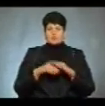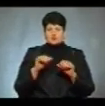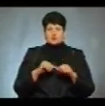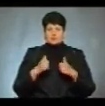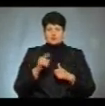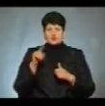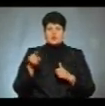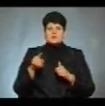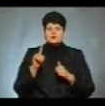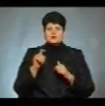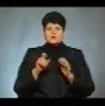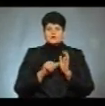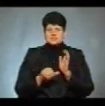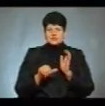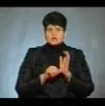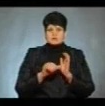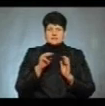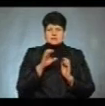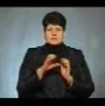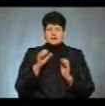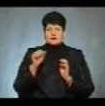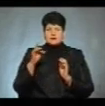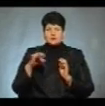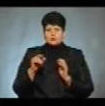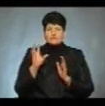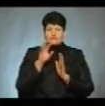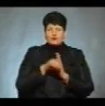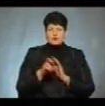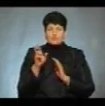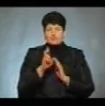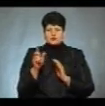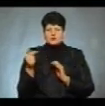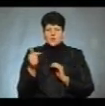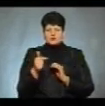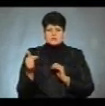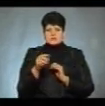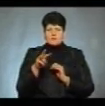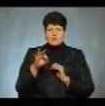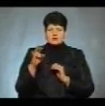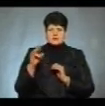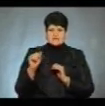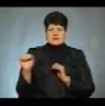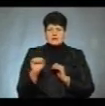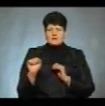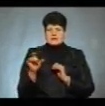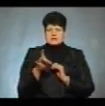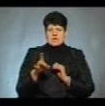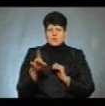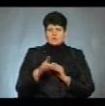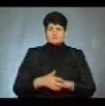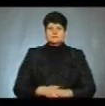номер 166 Степан Андрюк. В округ входять дільниці Бучицького, Гусятинського, Монастириського і Теребовлянського